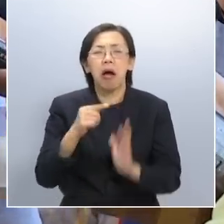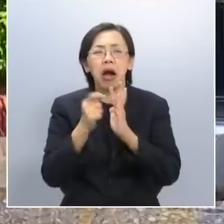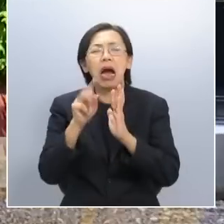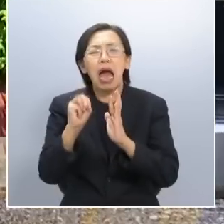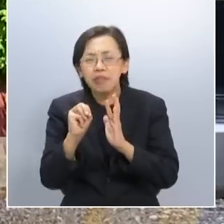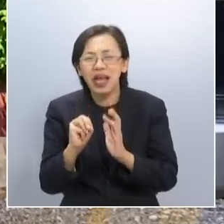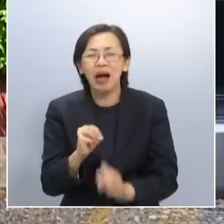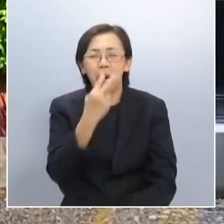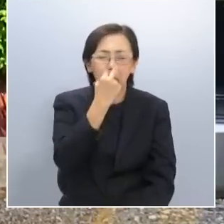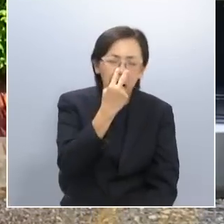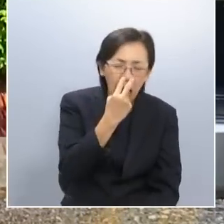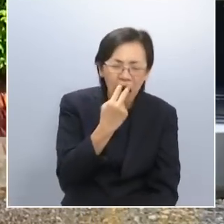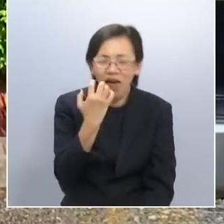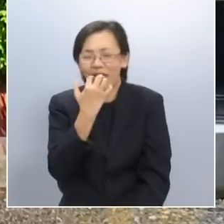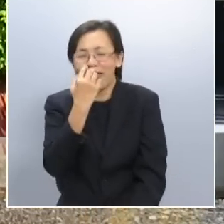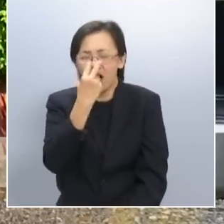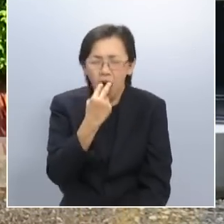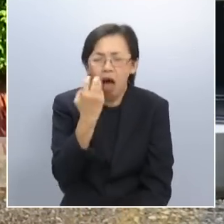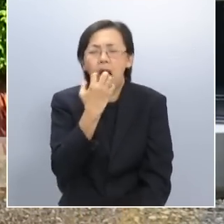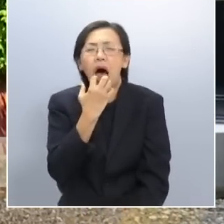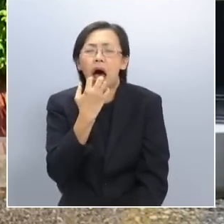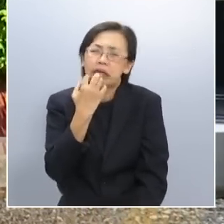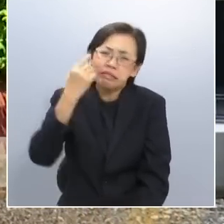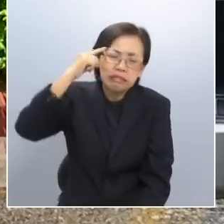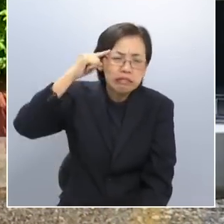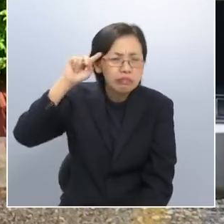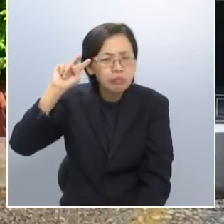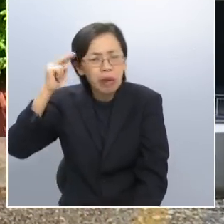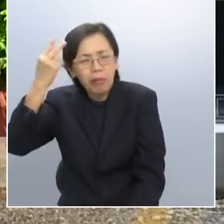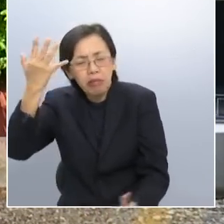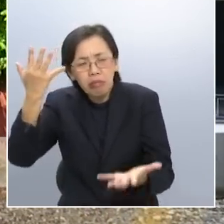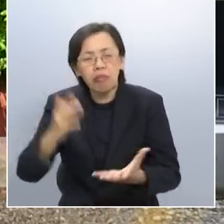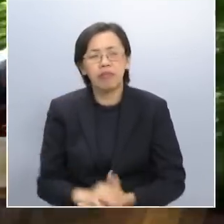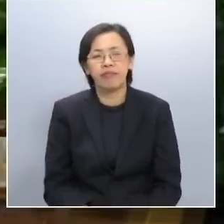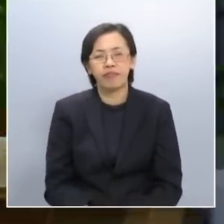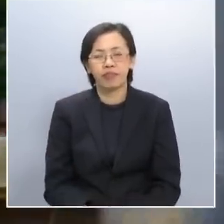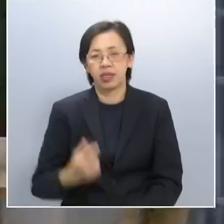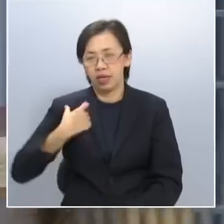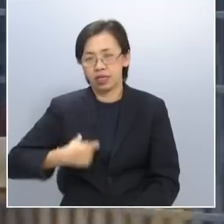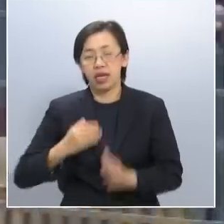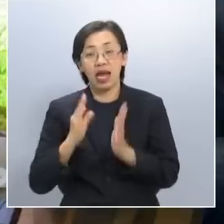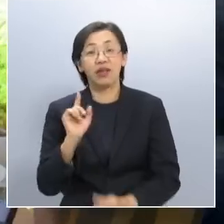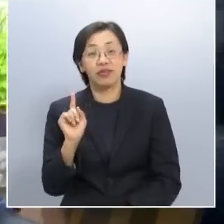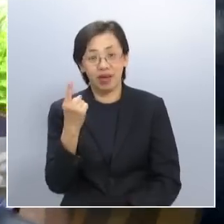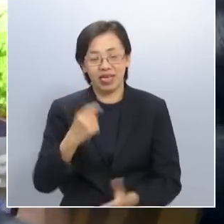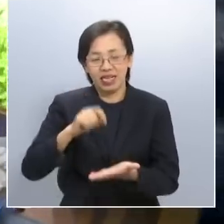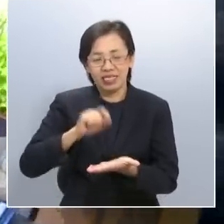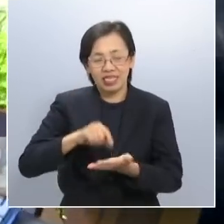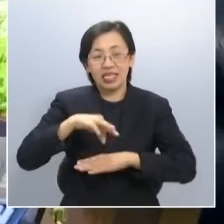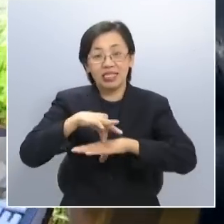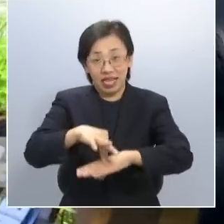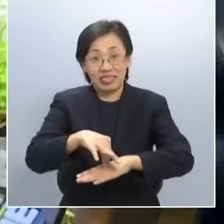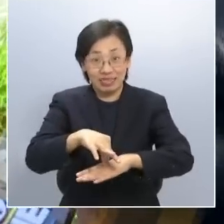ท่านผู้ชมขณะที่เมื่อวานทนายชินคุปต์ไทยกรทนายคนใหม่ที่แอมเซ็นแต่งตั้งจากเรือนจำ